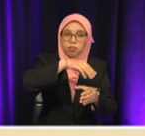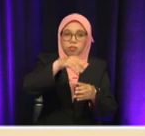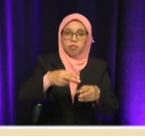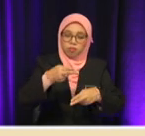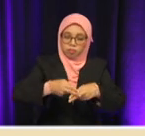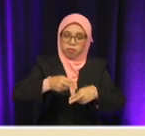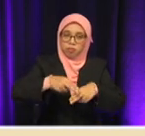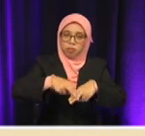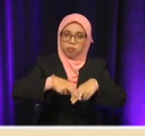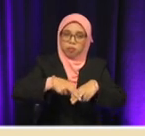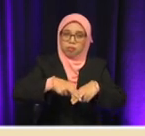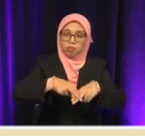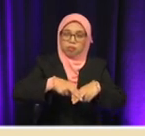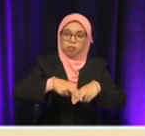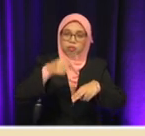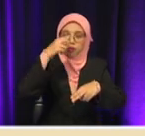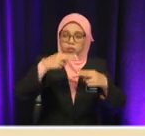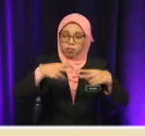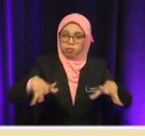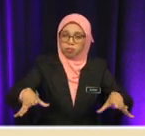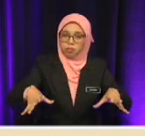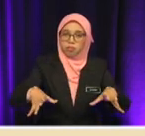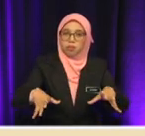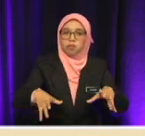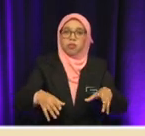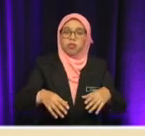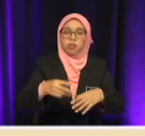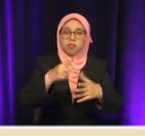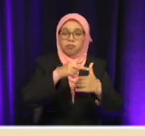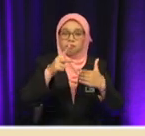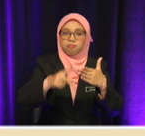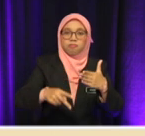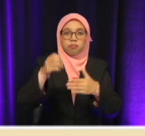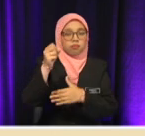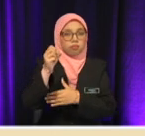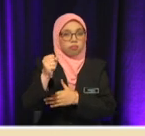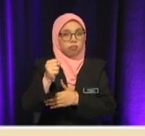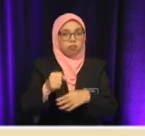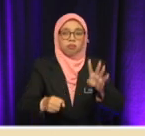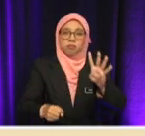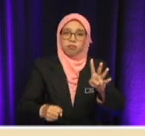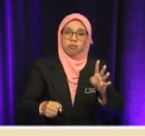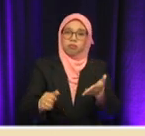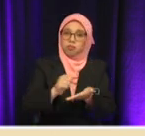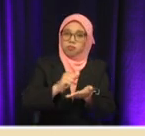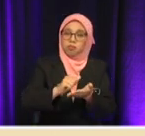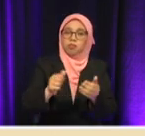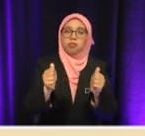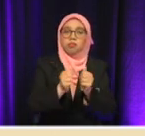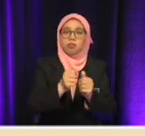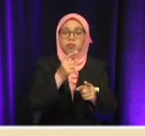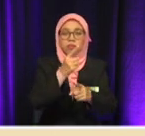dan mengasingkan kesan susu. Nombor empat, botol, puting dan peralatan lain dibilas dengan sempurna. Dan yang terakhir,